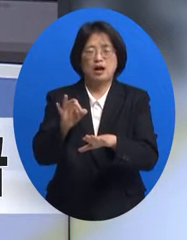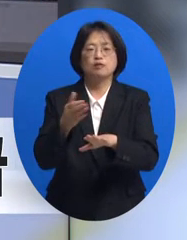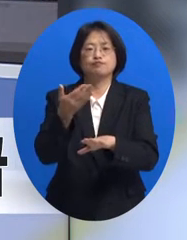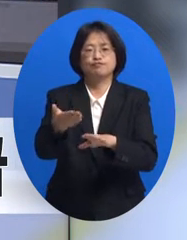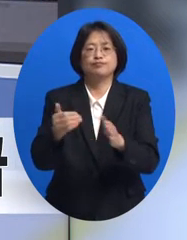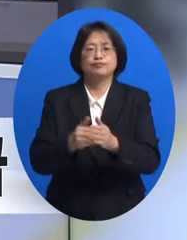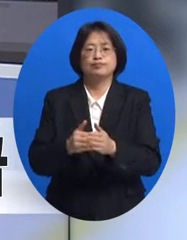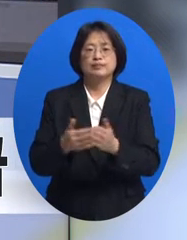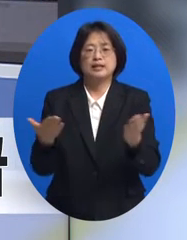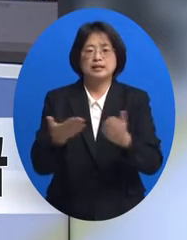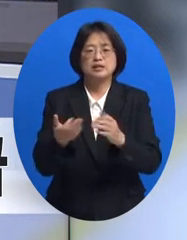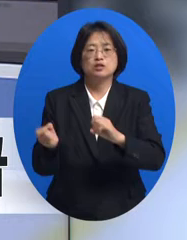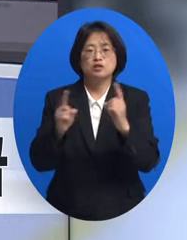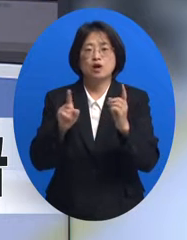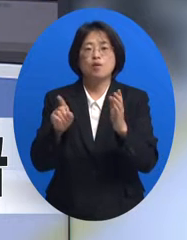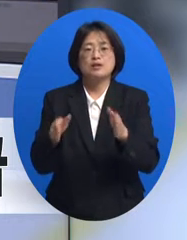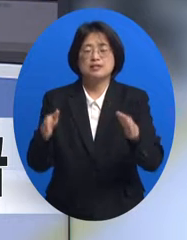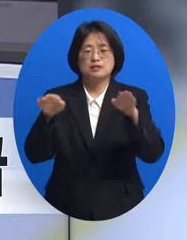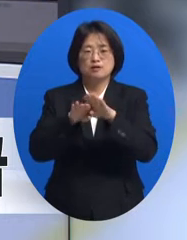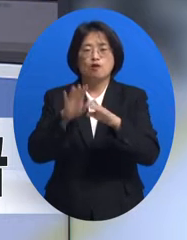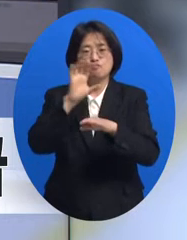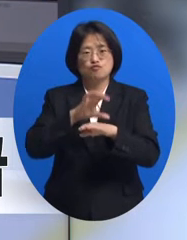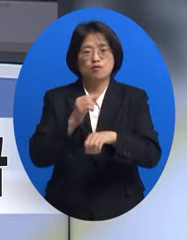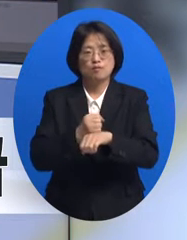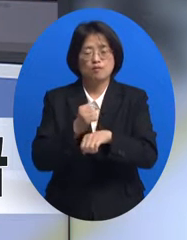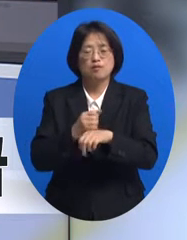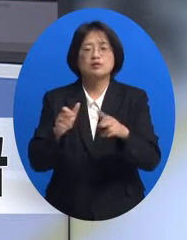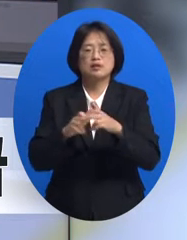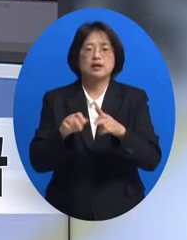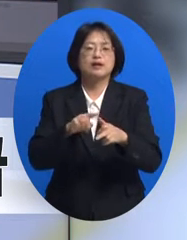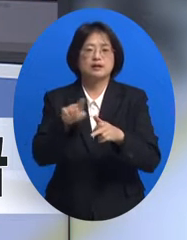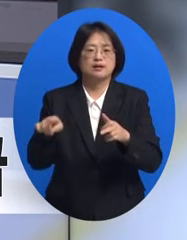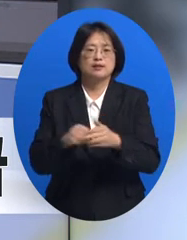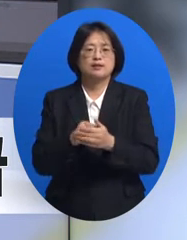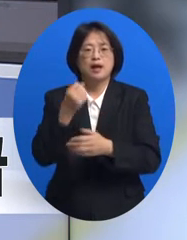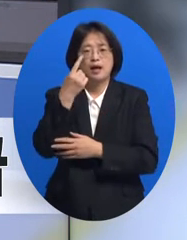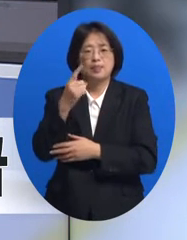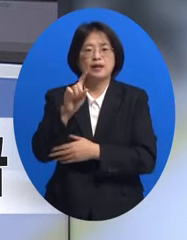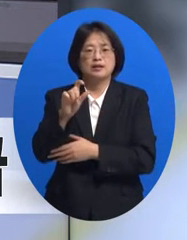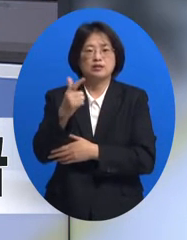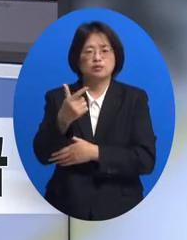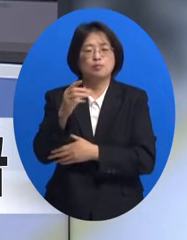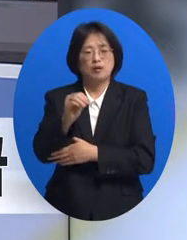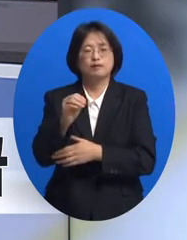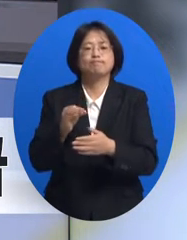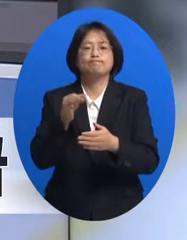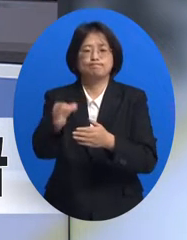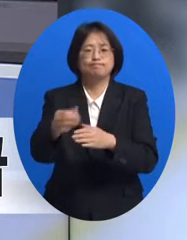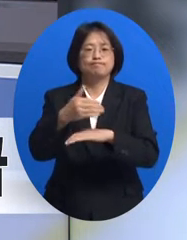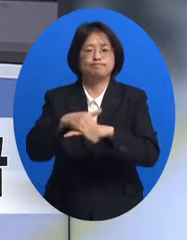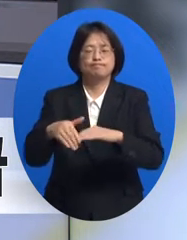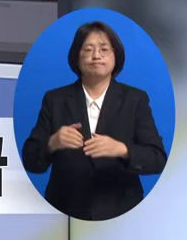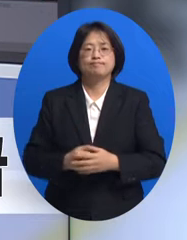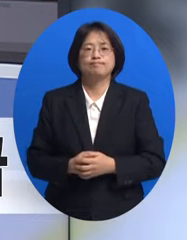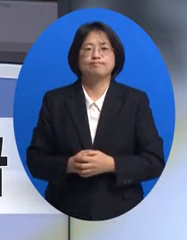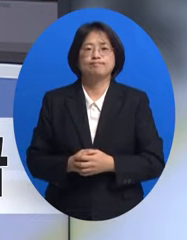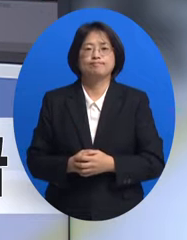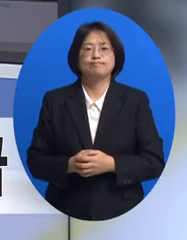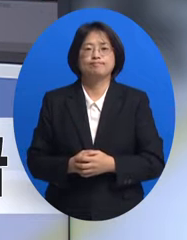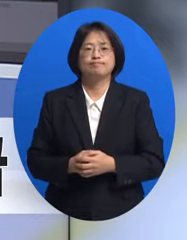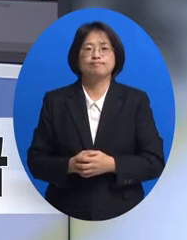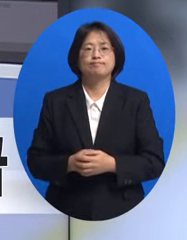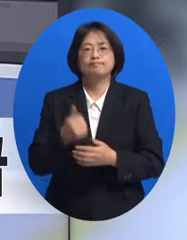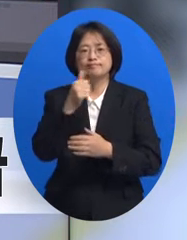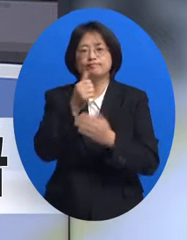도입합니다 직업 재활 시설에서 훈련을 받는 장애인일 대상으로 한 달에 16만 원을 지급할 계획입니다